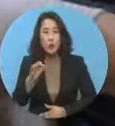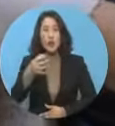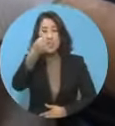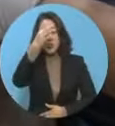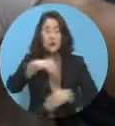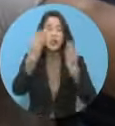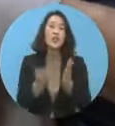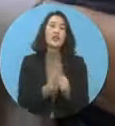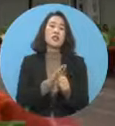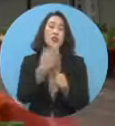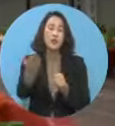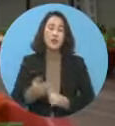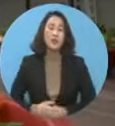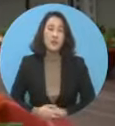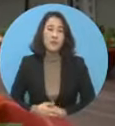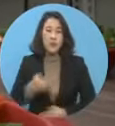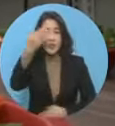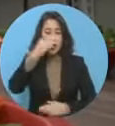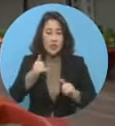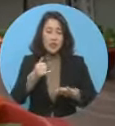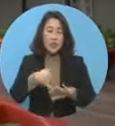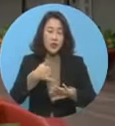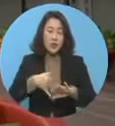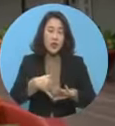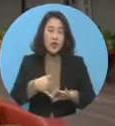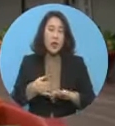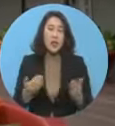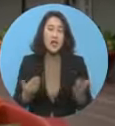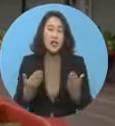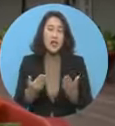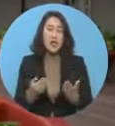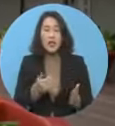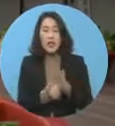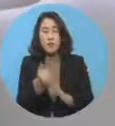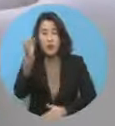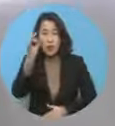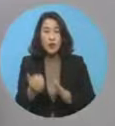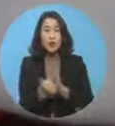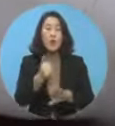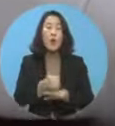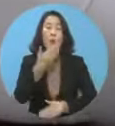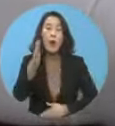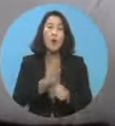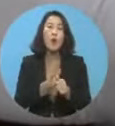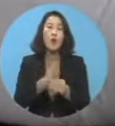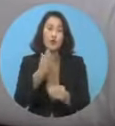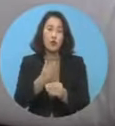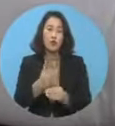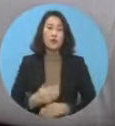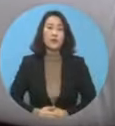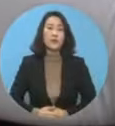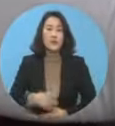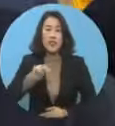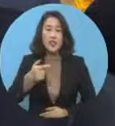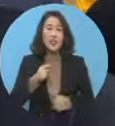지원합니다. 청년이 농업과 농촌에서 꿈과 희망을 찾고 성공하도록 돕고 있습니다. 선현우